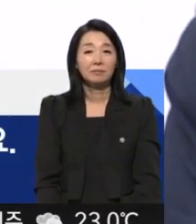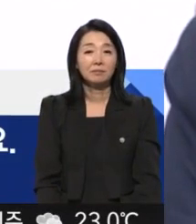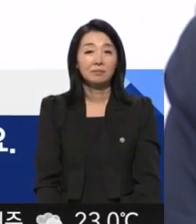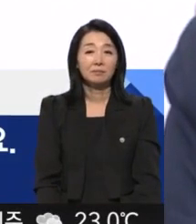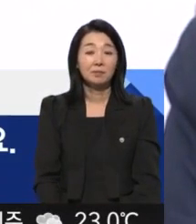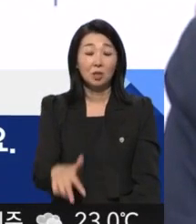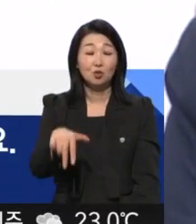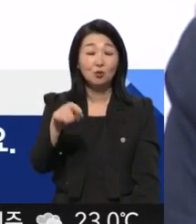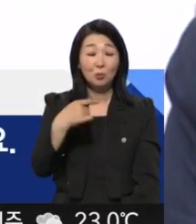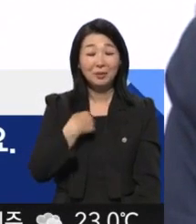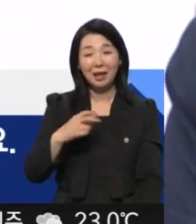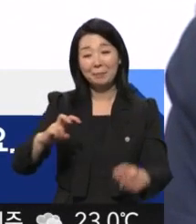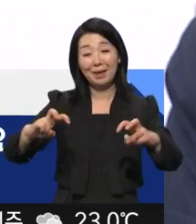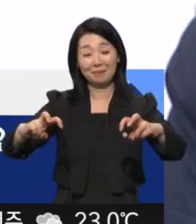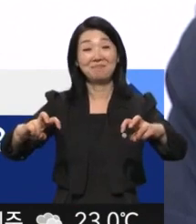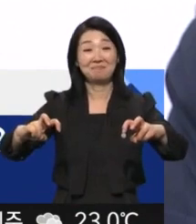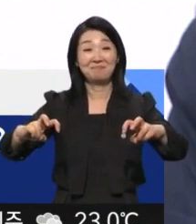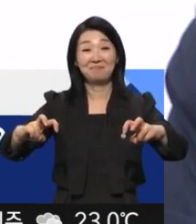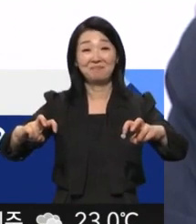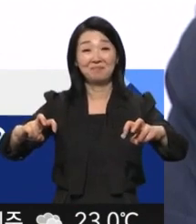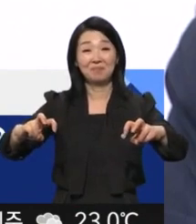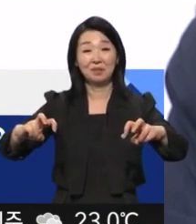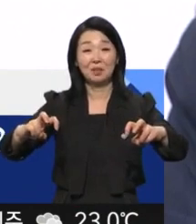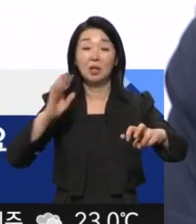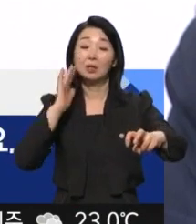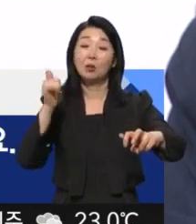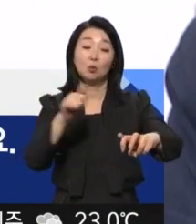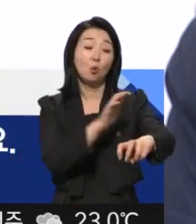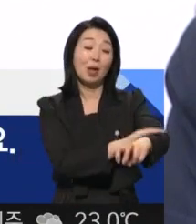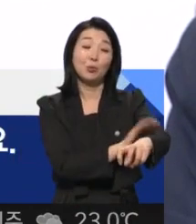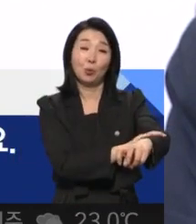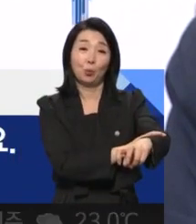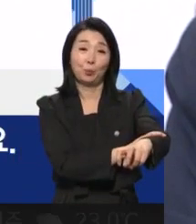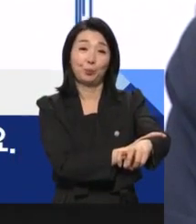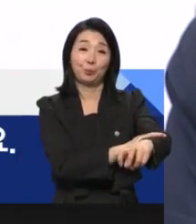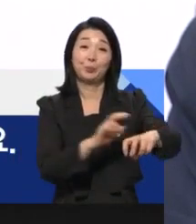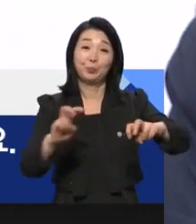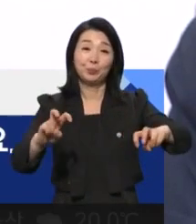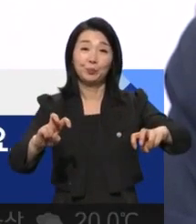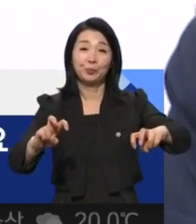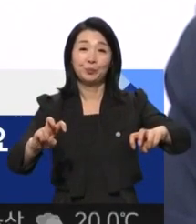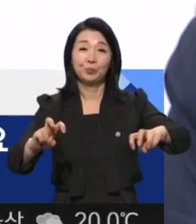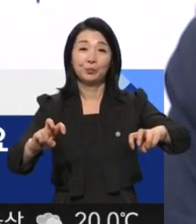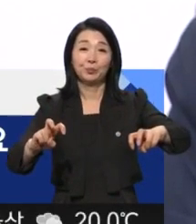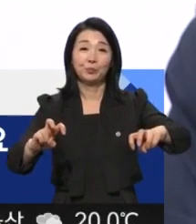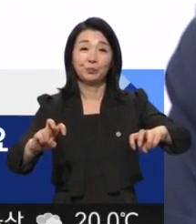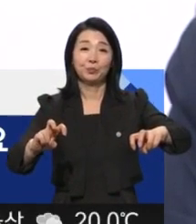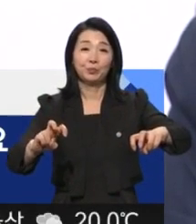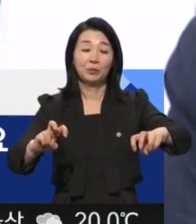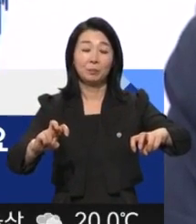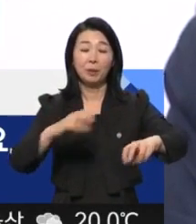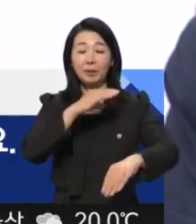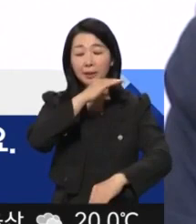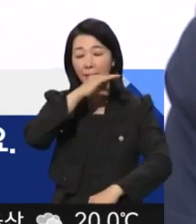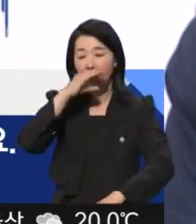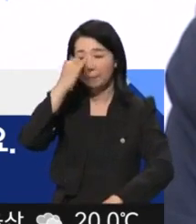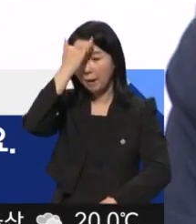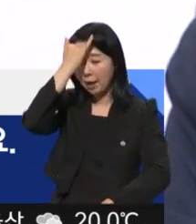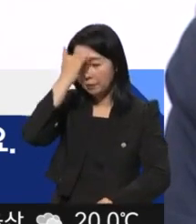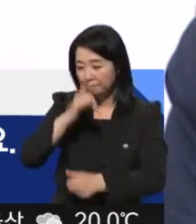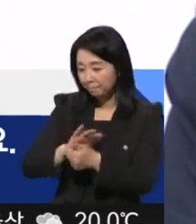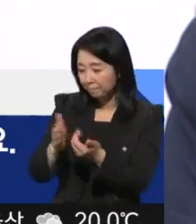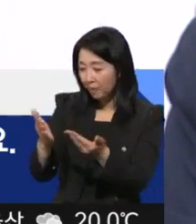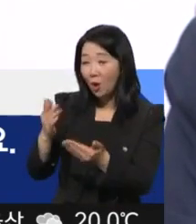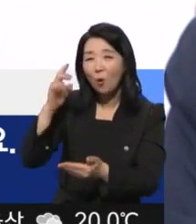앞자리에 계셨어요. 예. 대통령 왼쪽에 앉아 계셨는데요. 그 아주 예의를 깍듯하게 해주시고